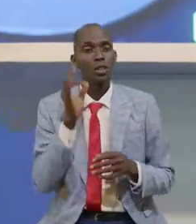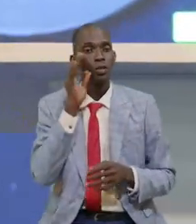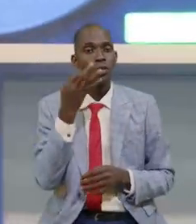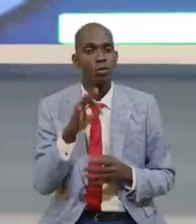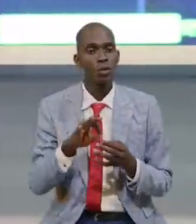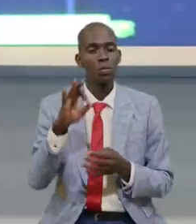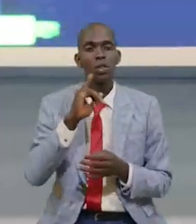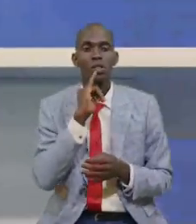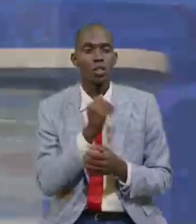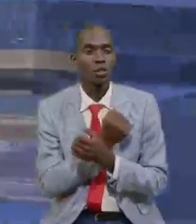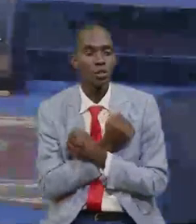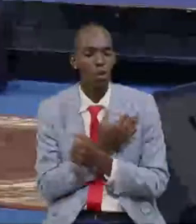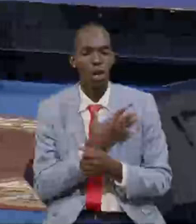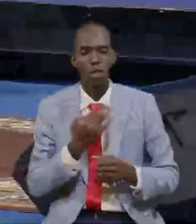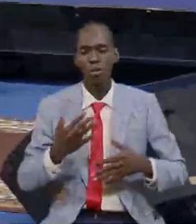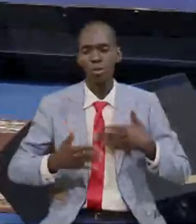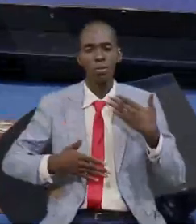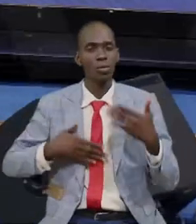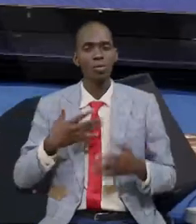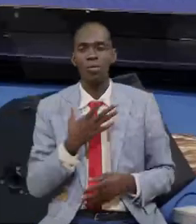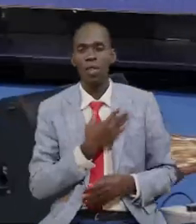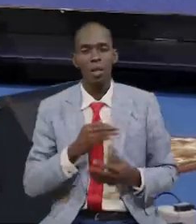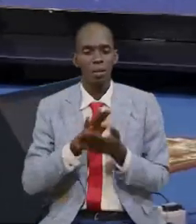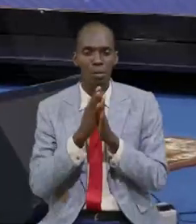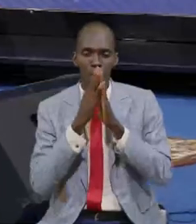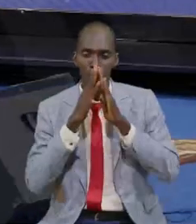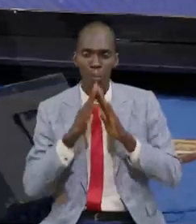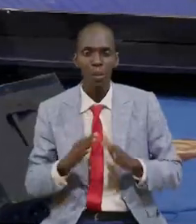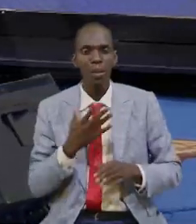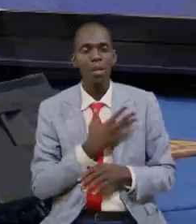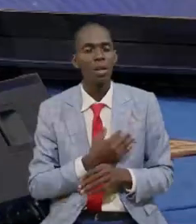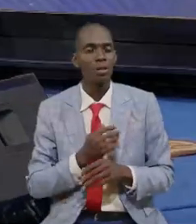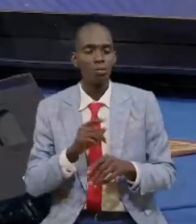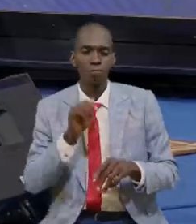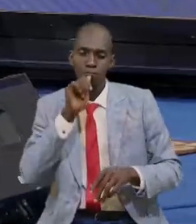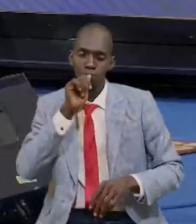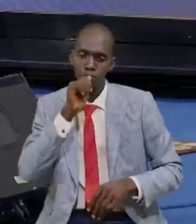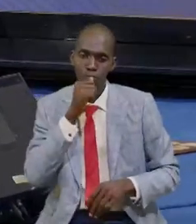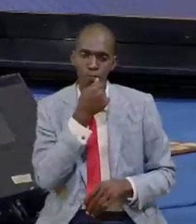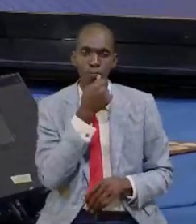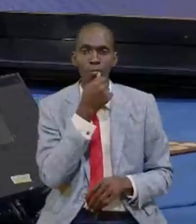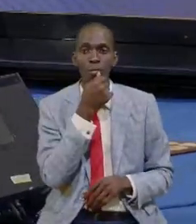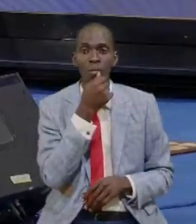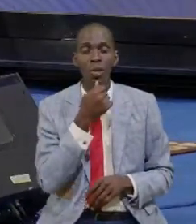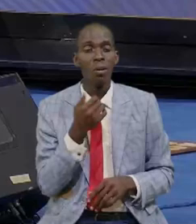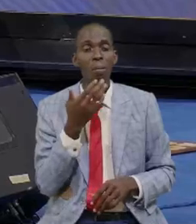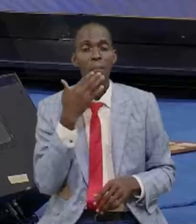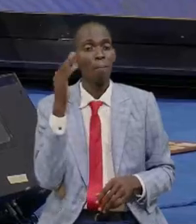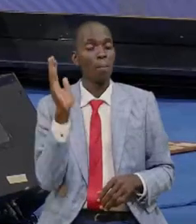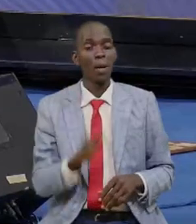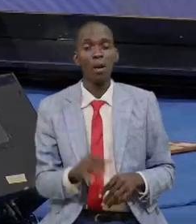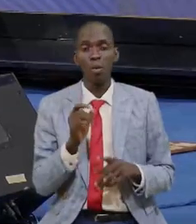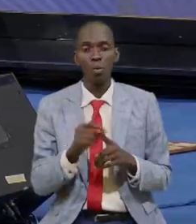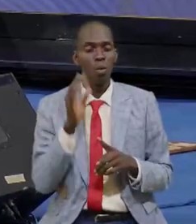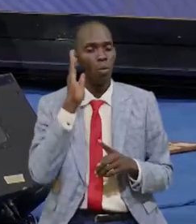c'est l'amour, la joie. Il y a la paix. Il y a la patience. Les